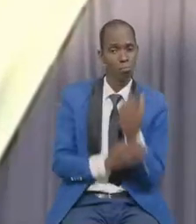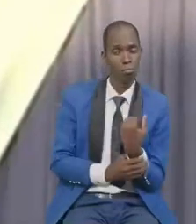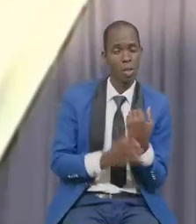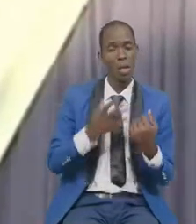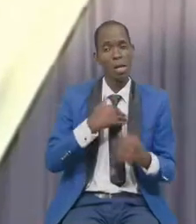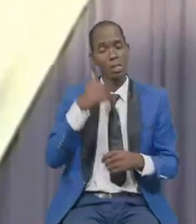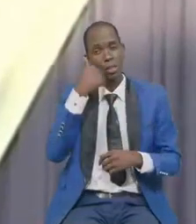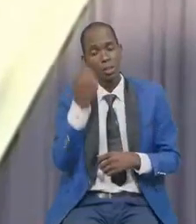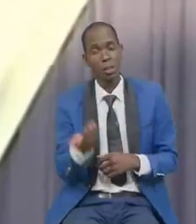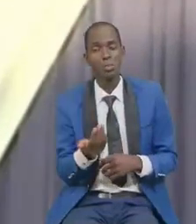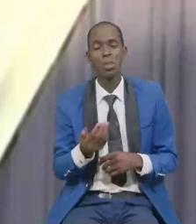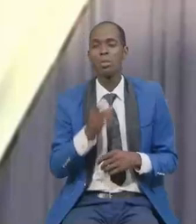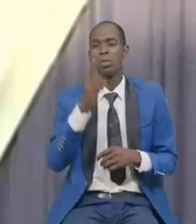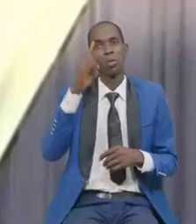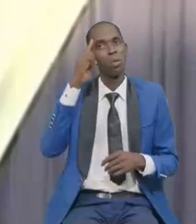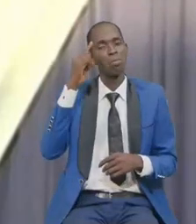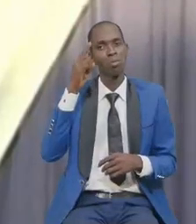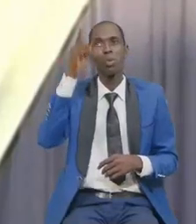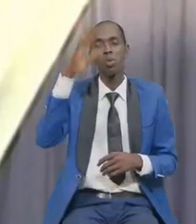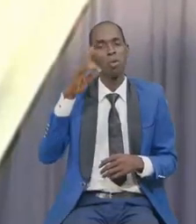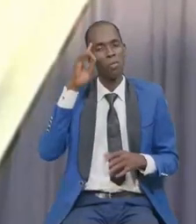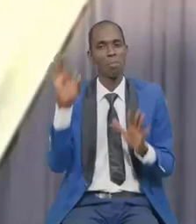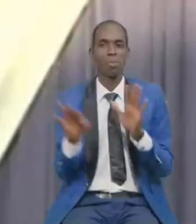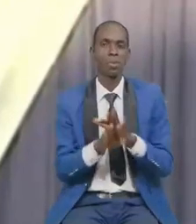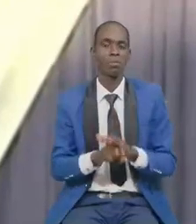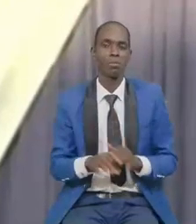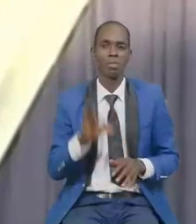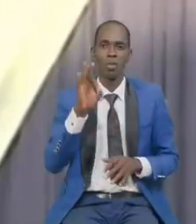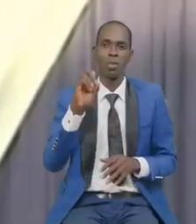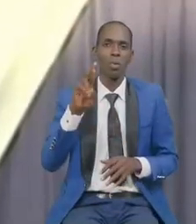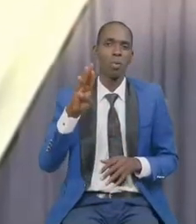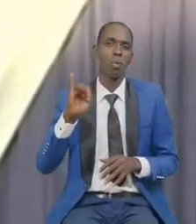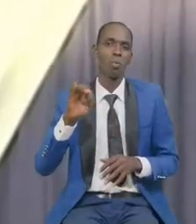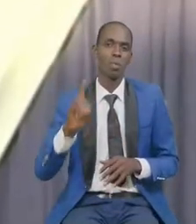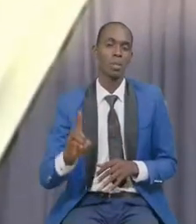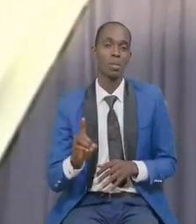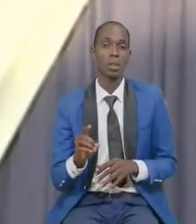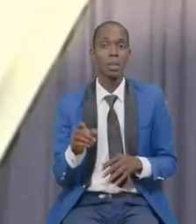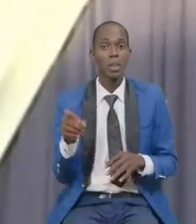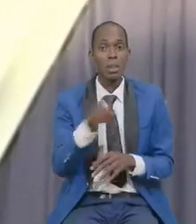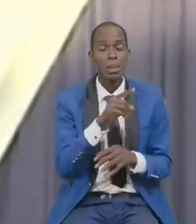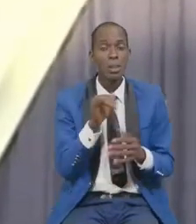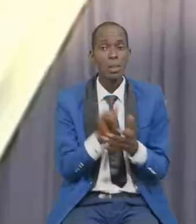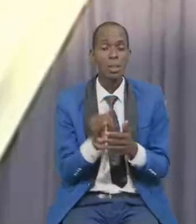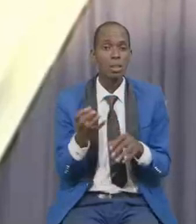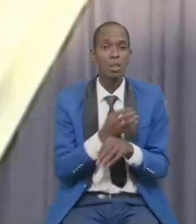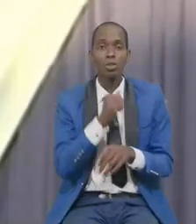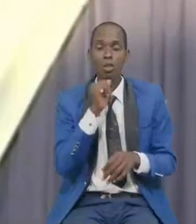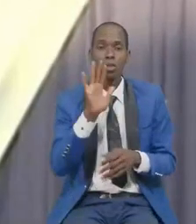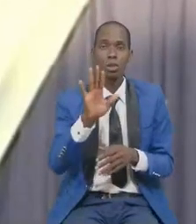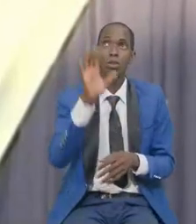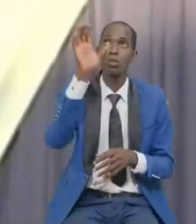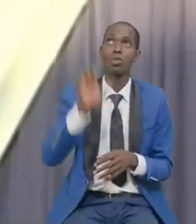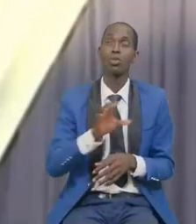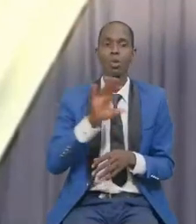n'ose. J'ai dit que Dieu n'ose. Celui qui ne prend pas sa croix et ne me suit pas